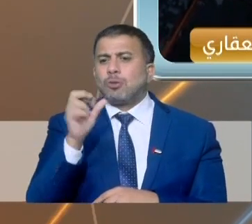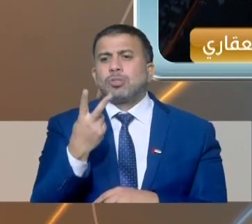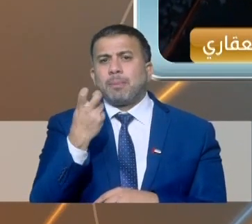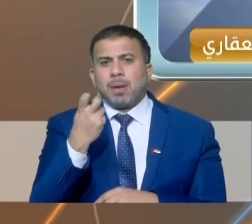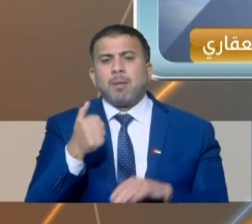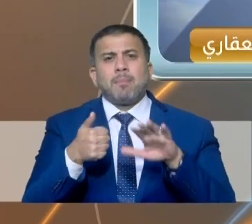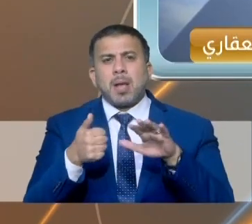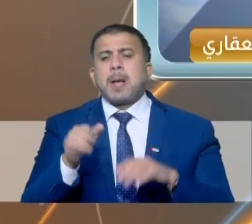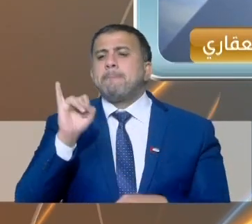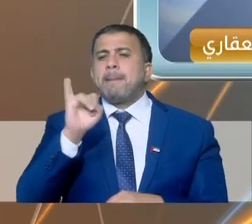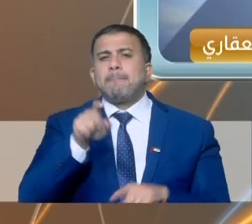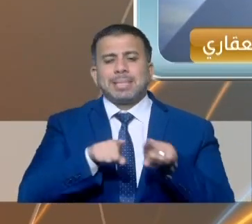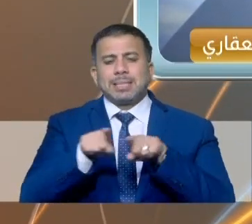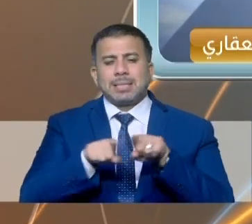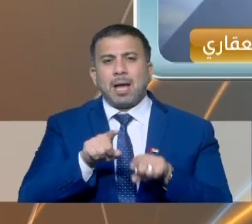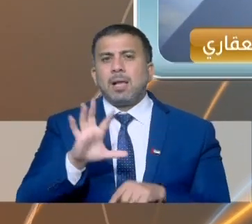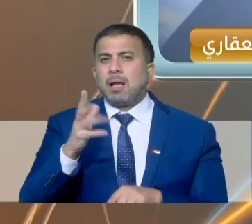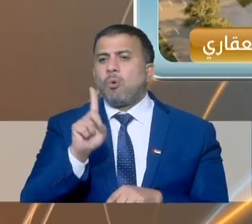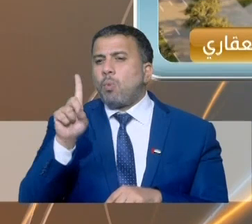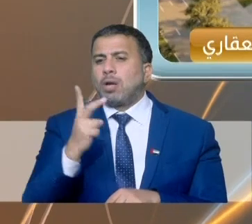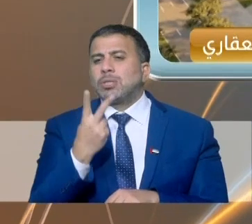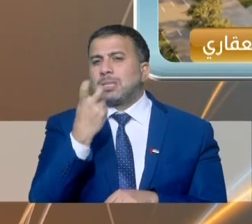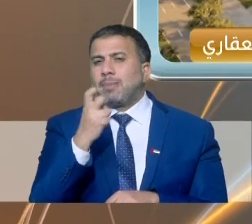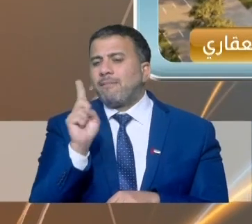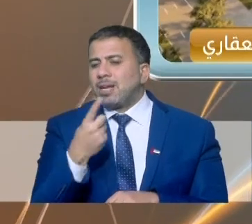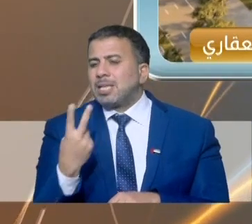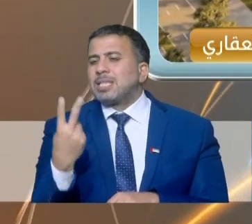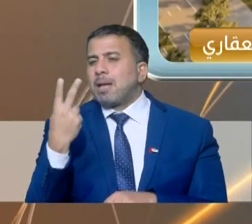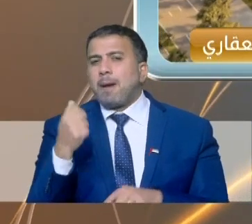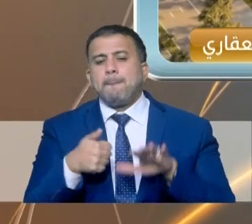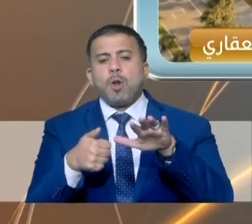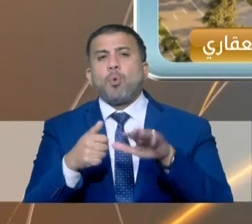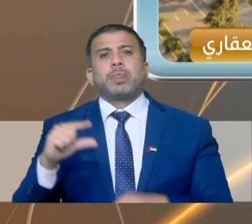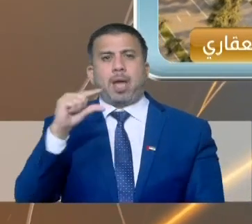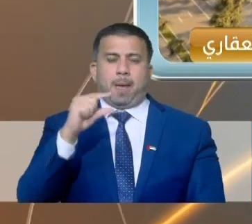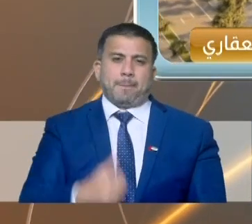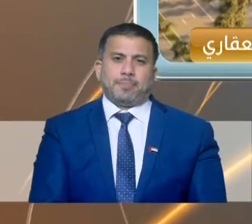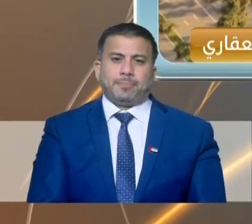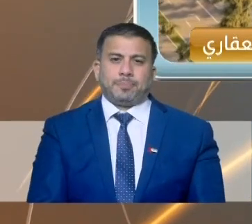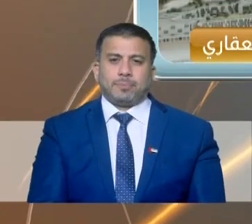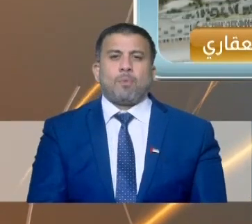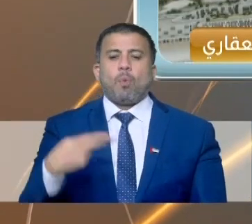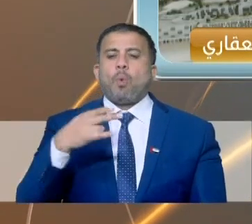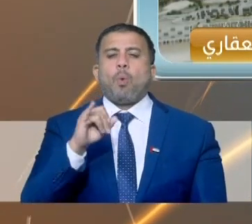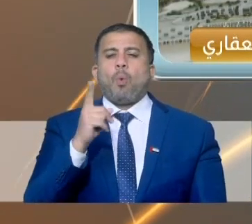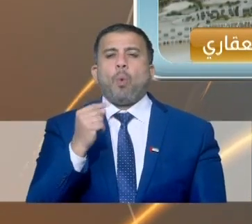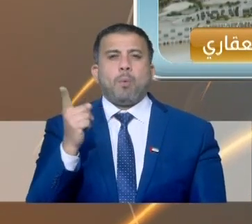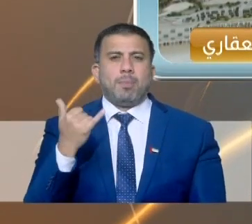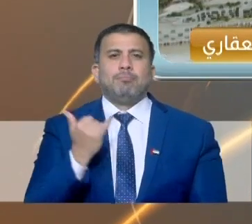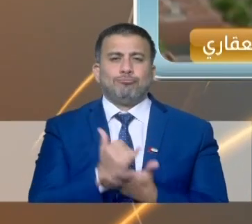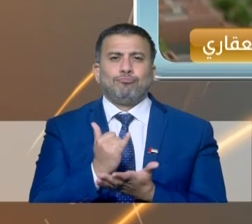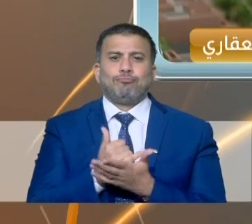ثم منطقة الممزر ب حوالي 71.7 مليون درهم. نعم، عمر بن ساحو، نائب رئيس قسم